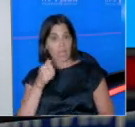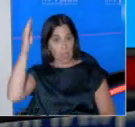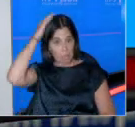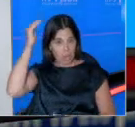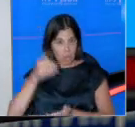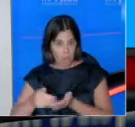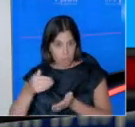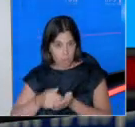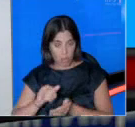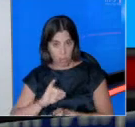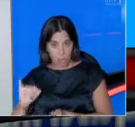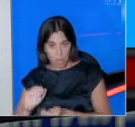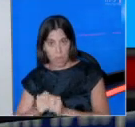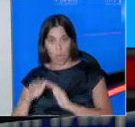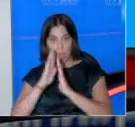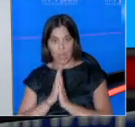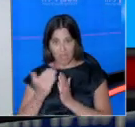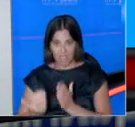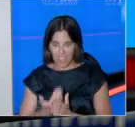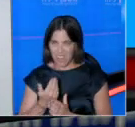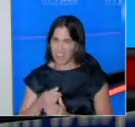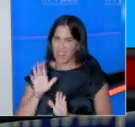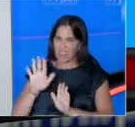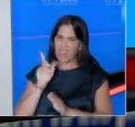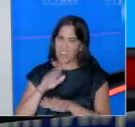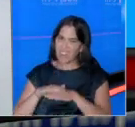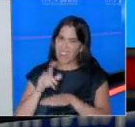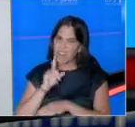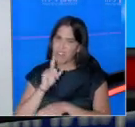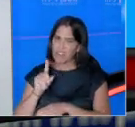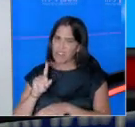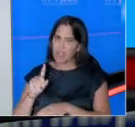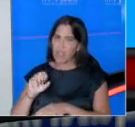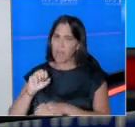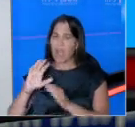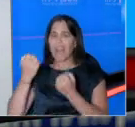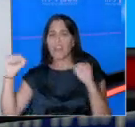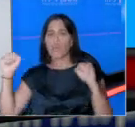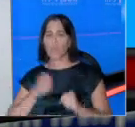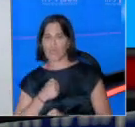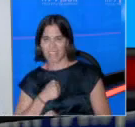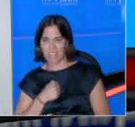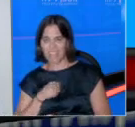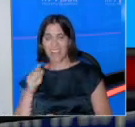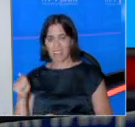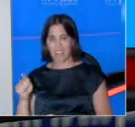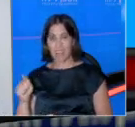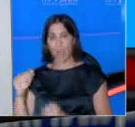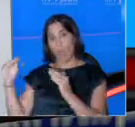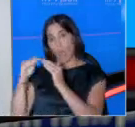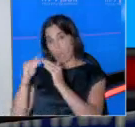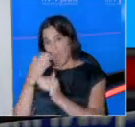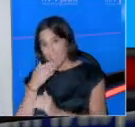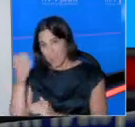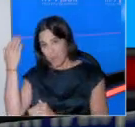ממשיך בימינה, או בתקווה חדשה, לא בתקווה חדשה, איך קוראים לסמוטריץ'? הציונות הדתית. הציונות הדתית, אבל הוא גם היה הבית היהודי. או